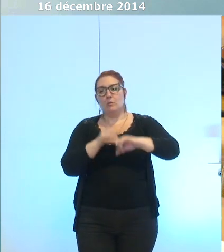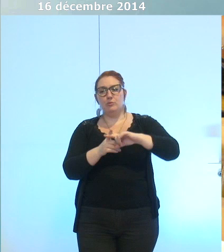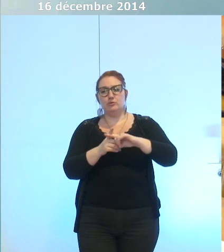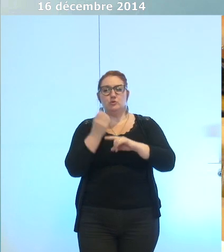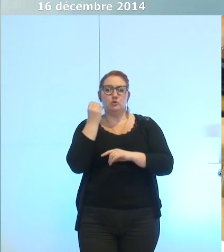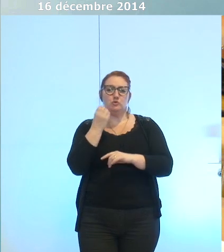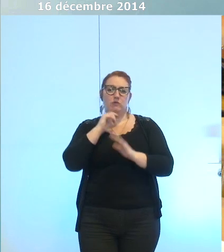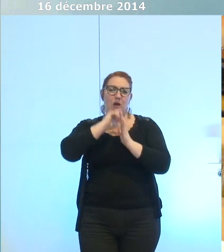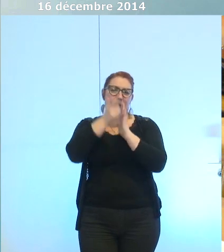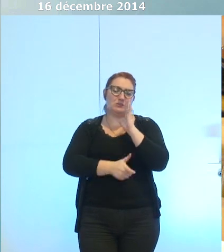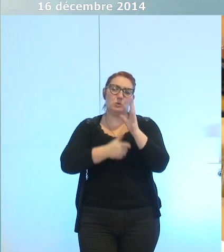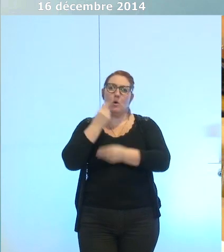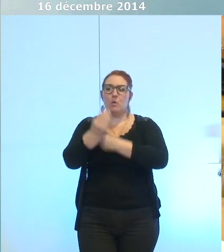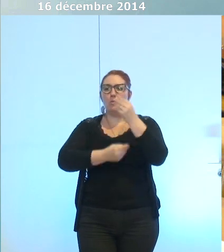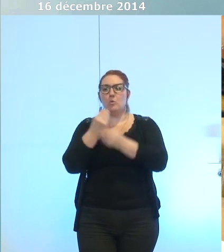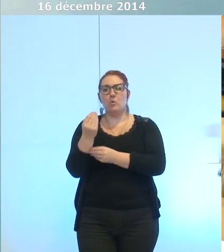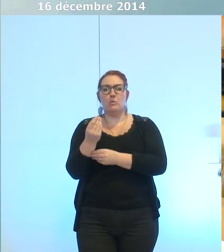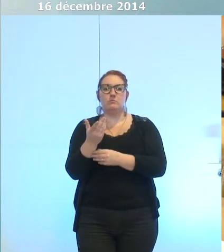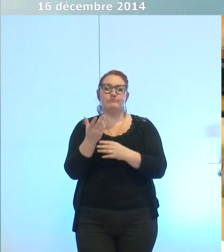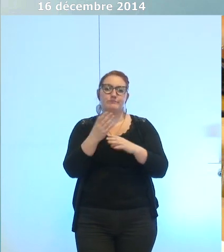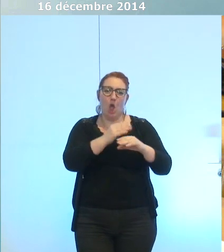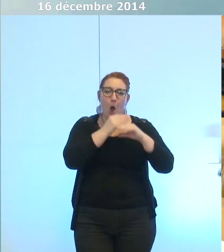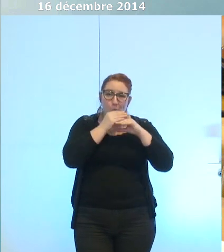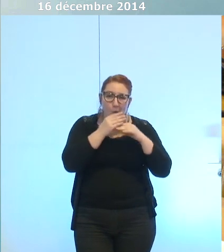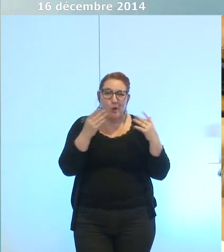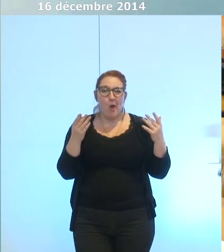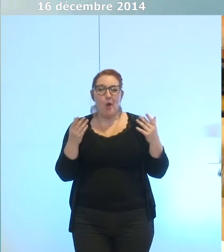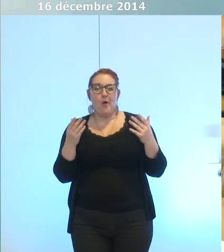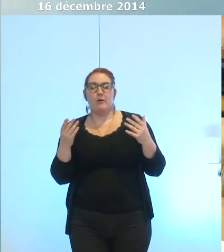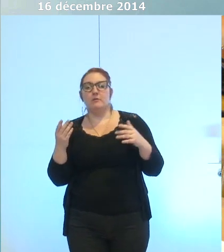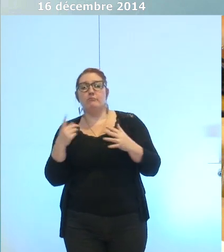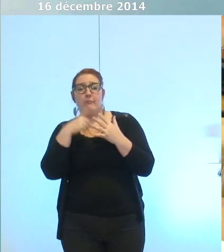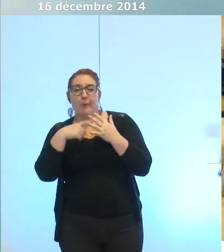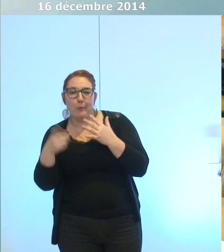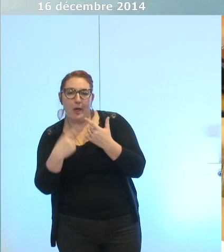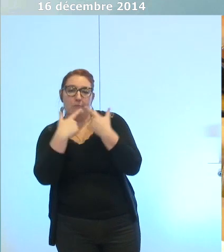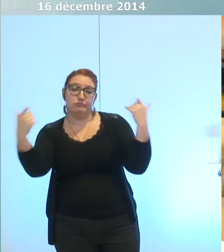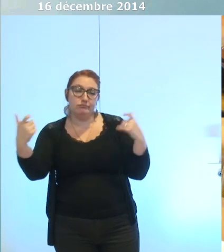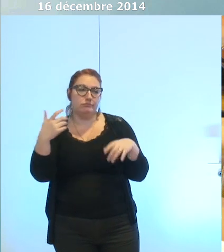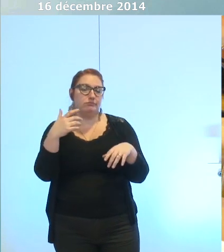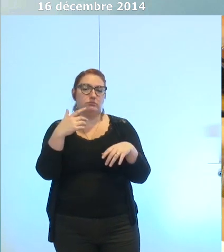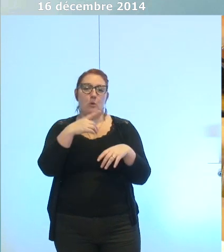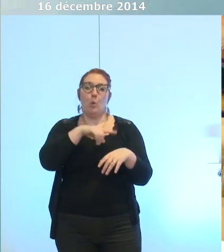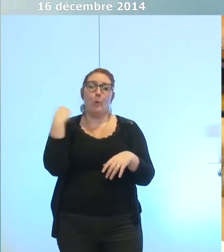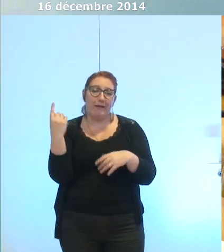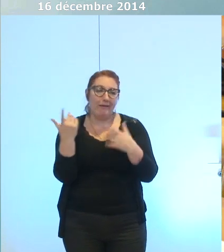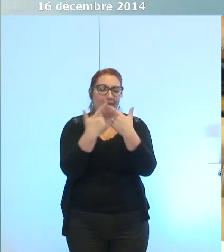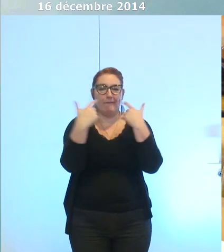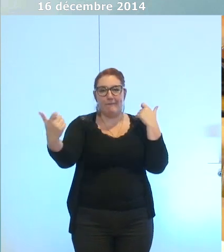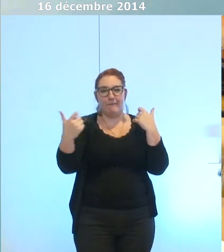soi-disant restaurants fast food hamburger qui plantent ça autour de leur restaurant afin